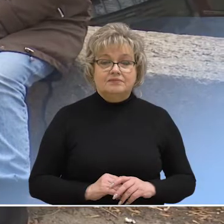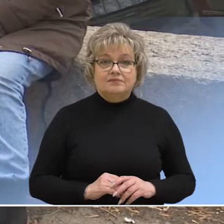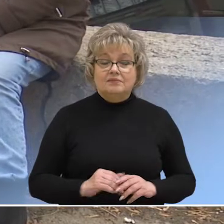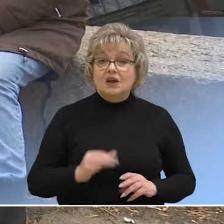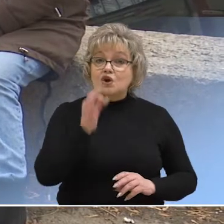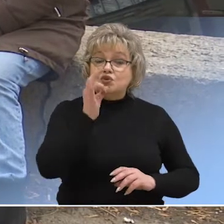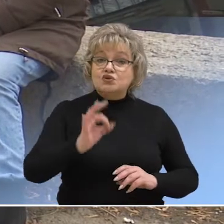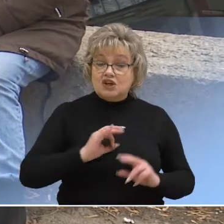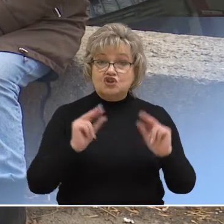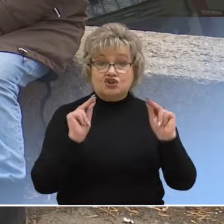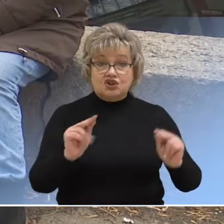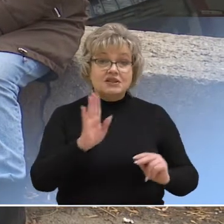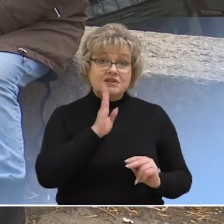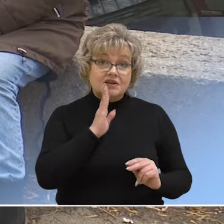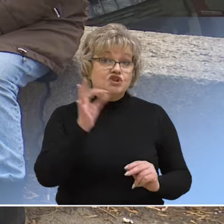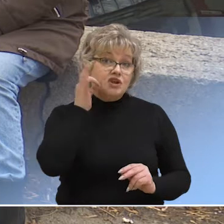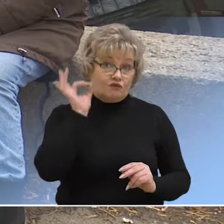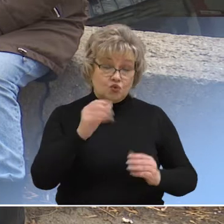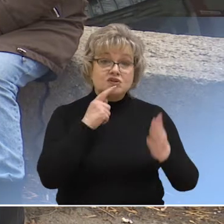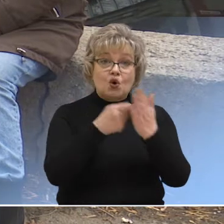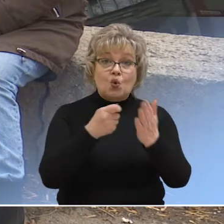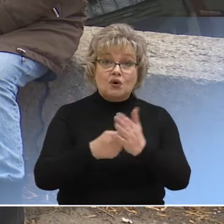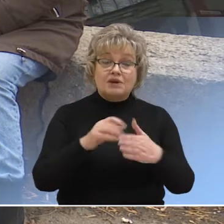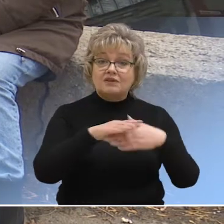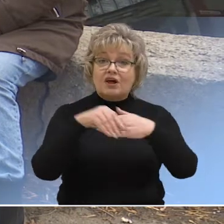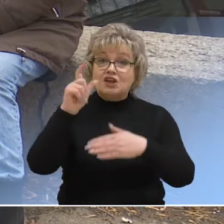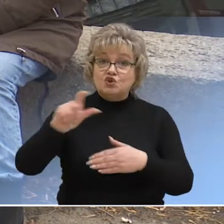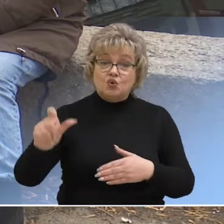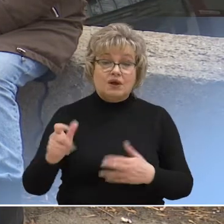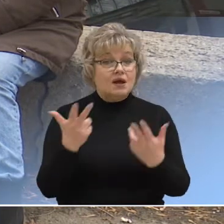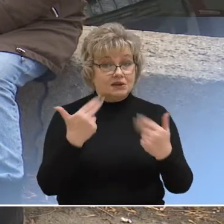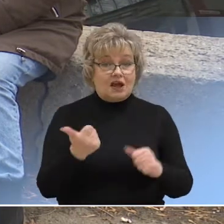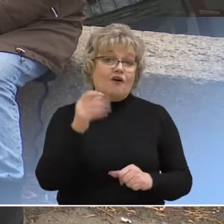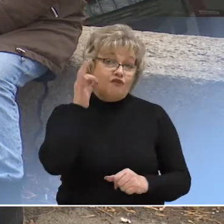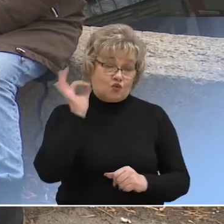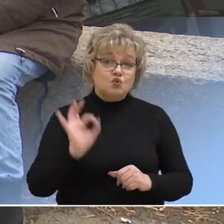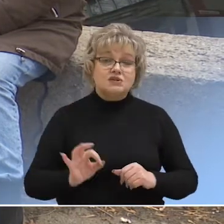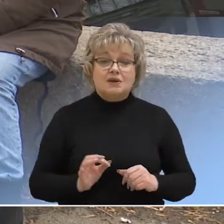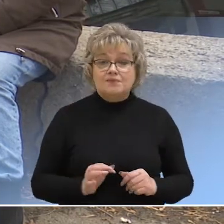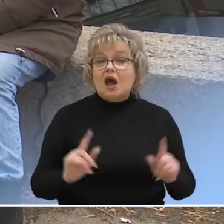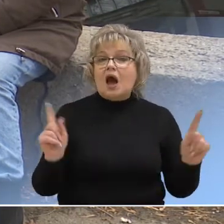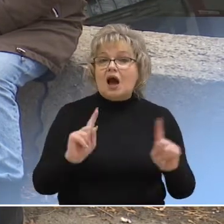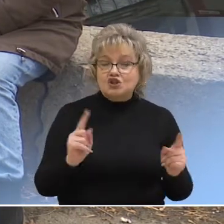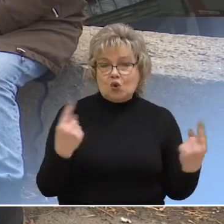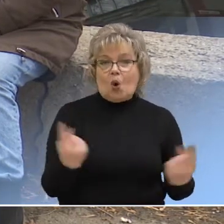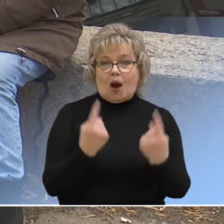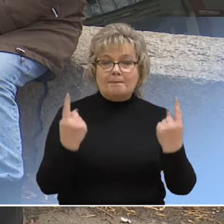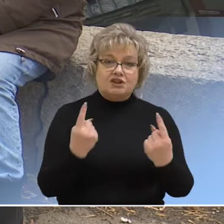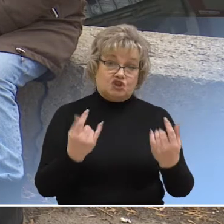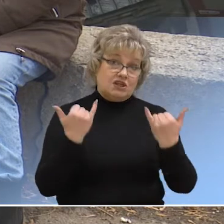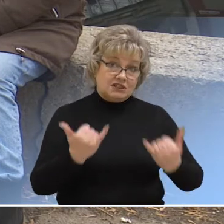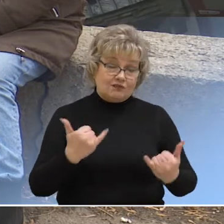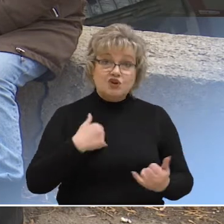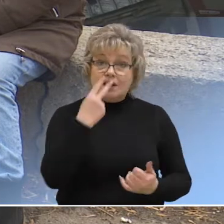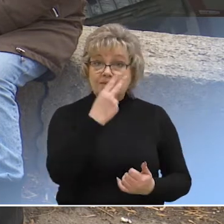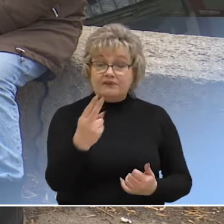Павел, ну скажите честно, девочки вкусно кормят волонтеры? Да. Вкусно. А вот что обычно? Сегодня